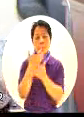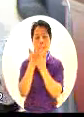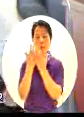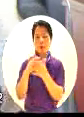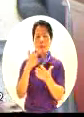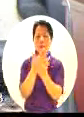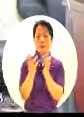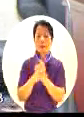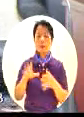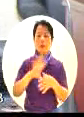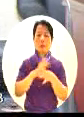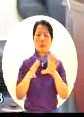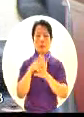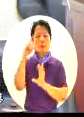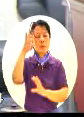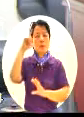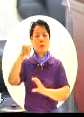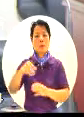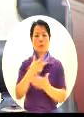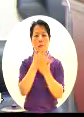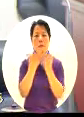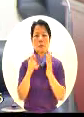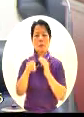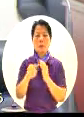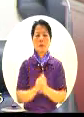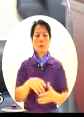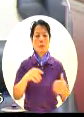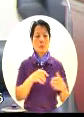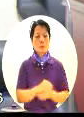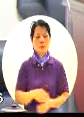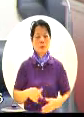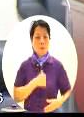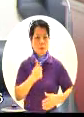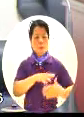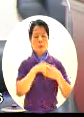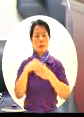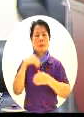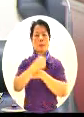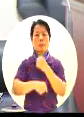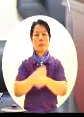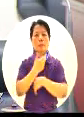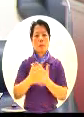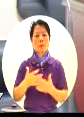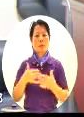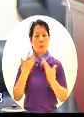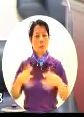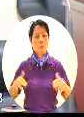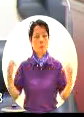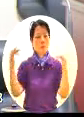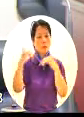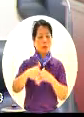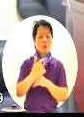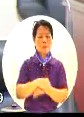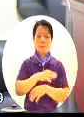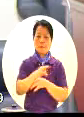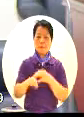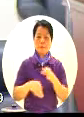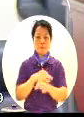一个文创的艺术了哈，既然会当带动这么多的人潮跟